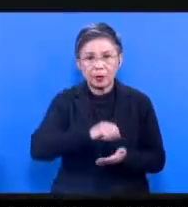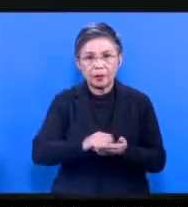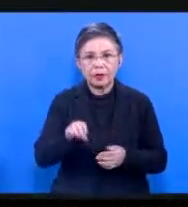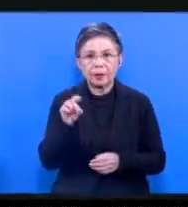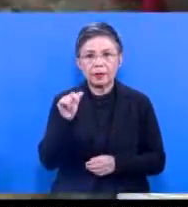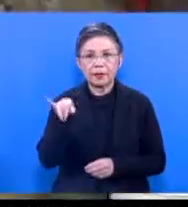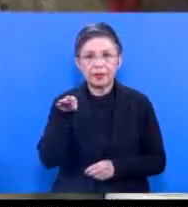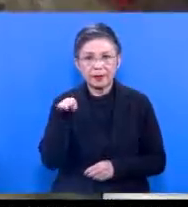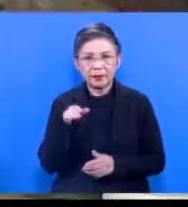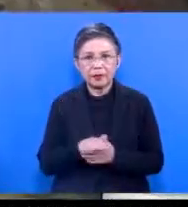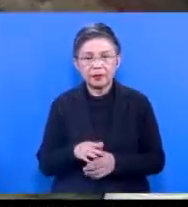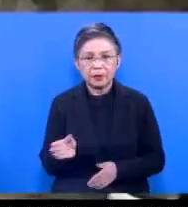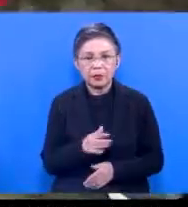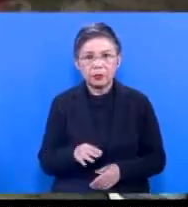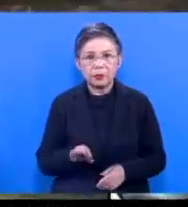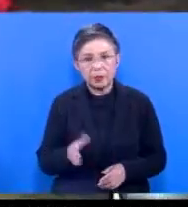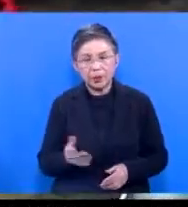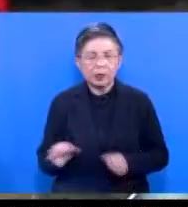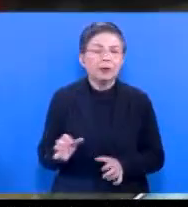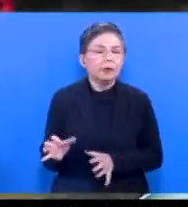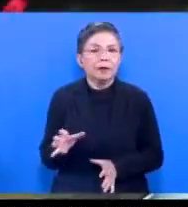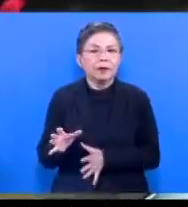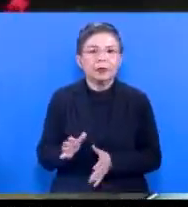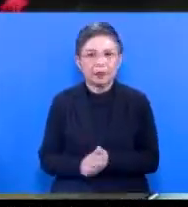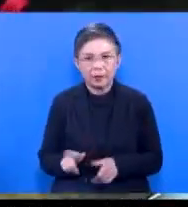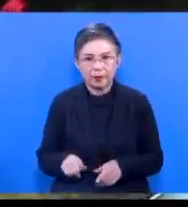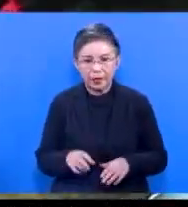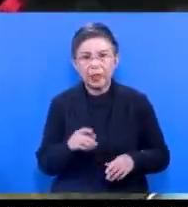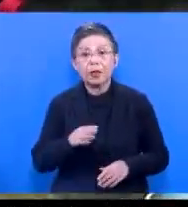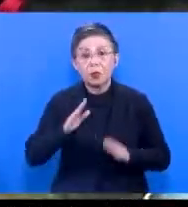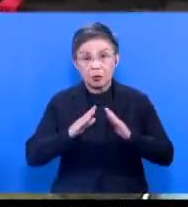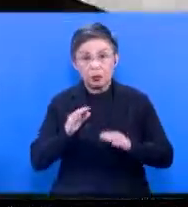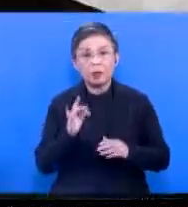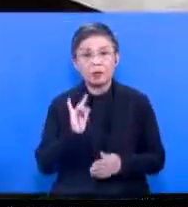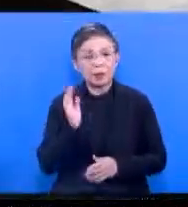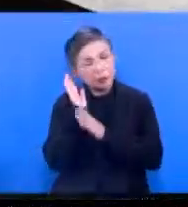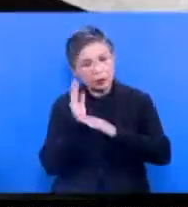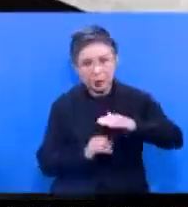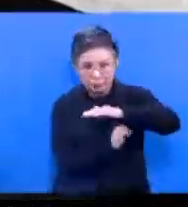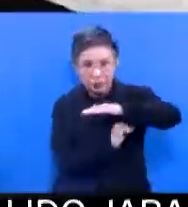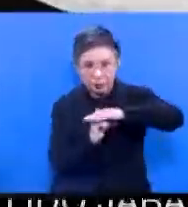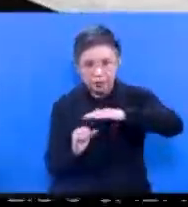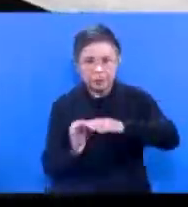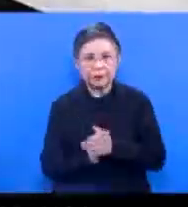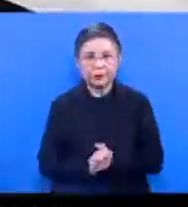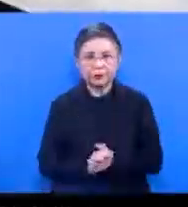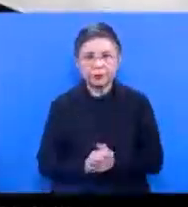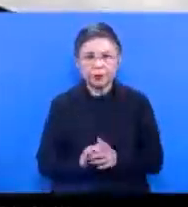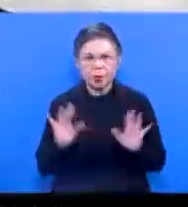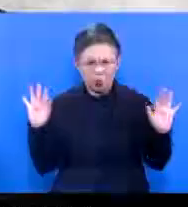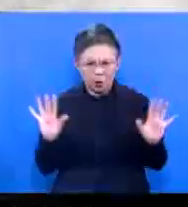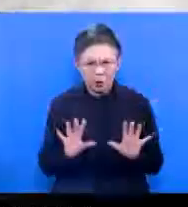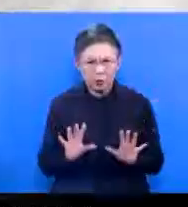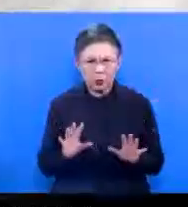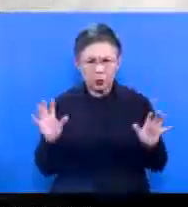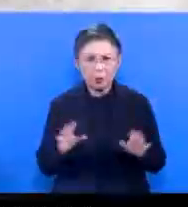Rizky itu sempat kejang sebelum meninggal. Ia juga diketahui tinggal di kolong jembatan. Banyaknya warga yang berkumpul membuat petugas